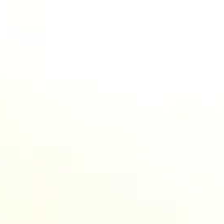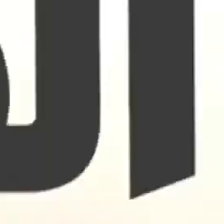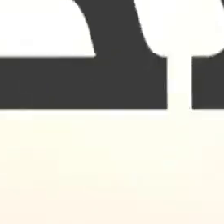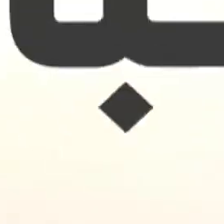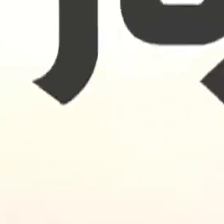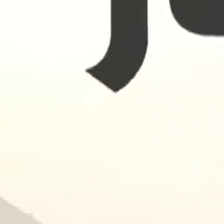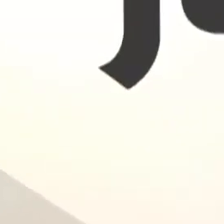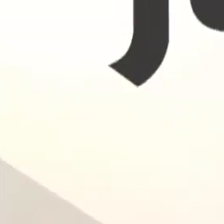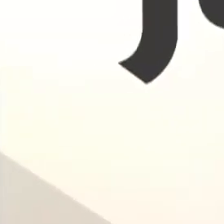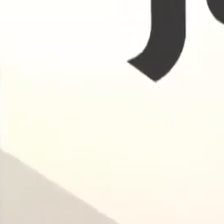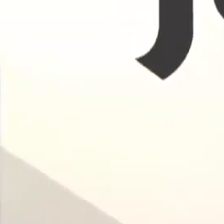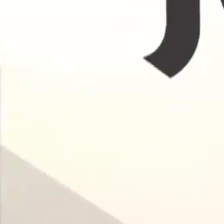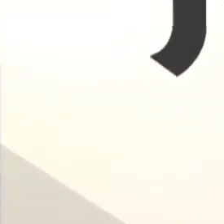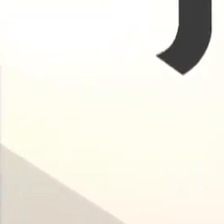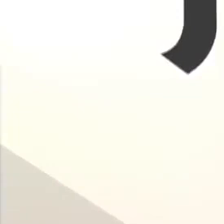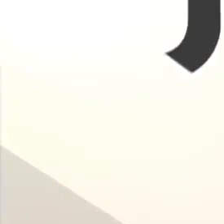غزه